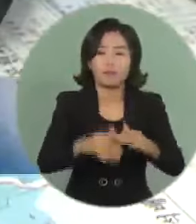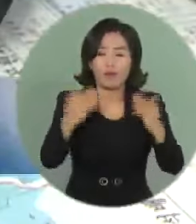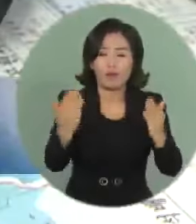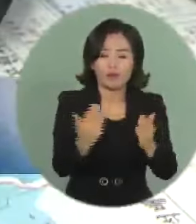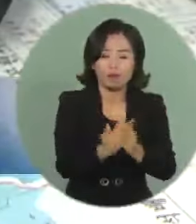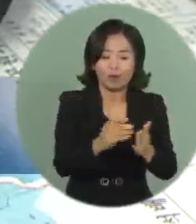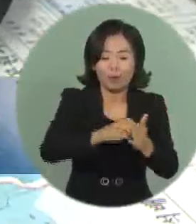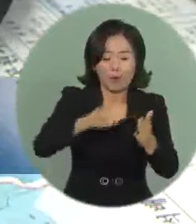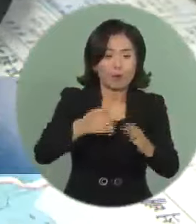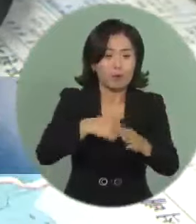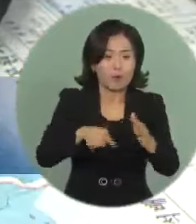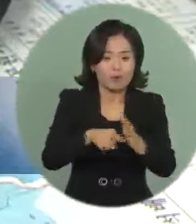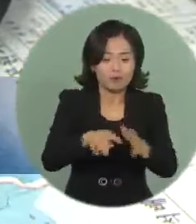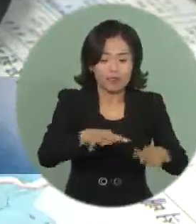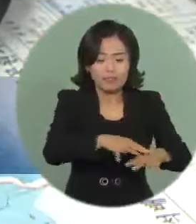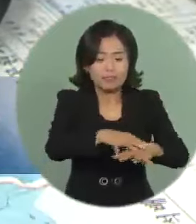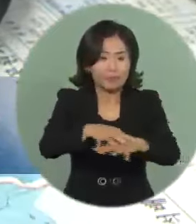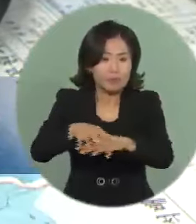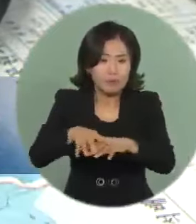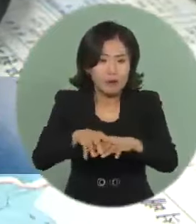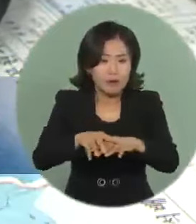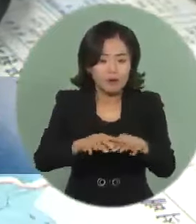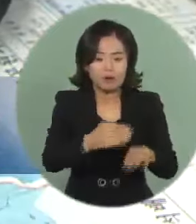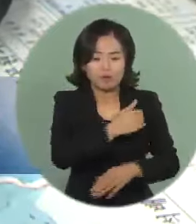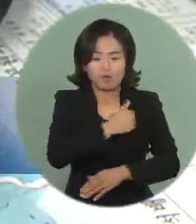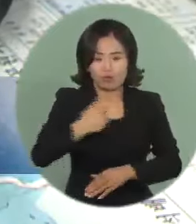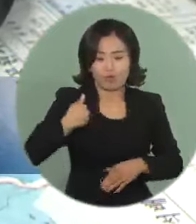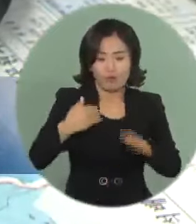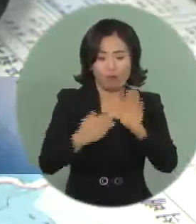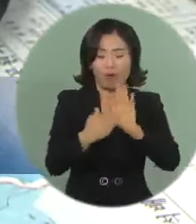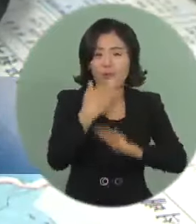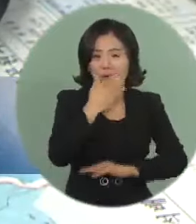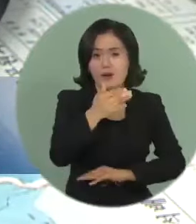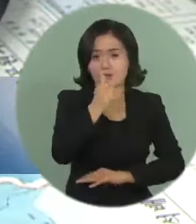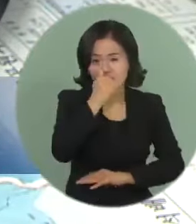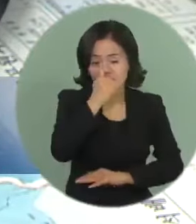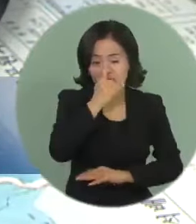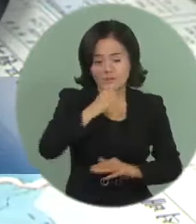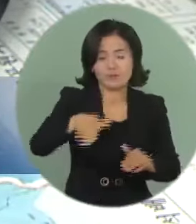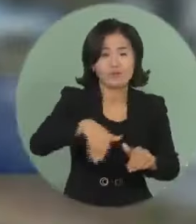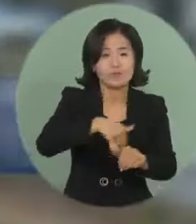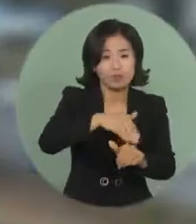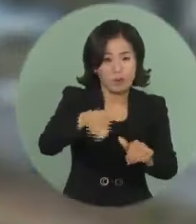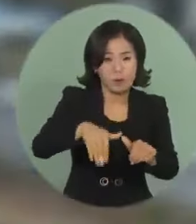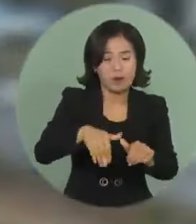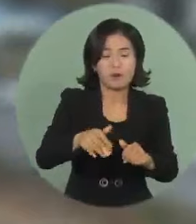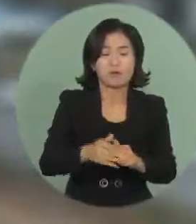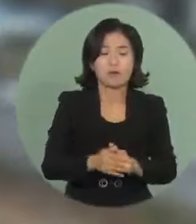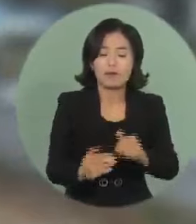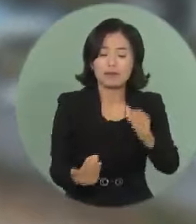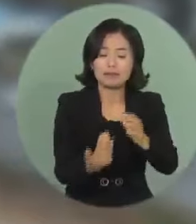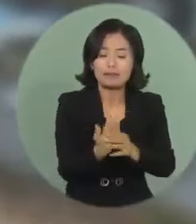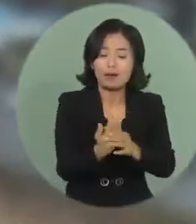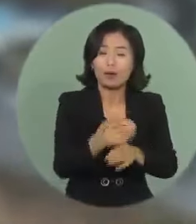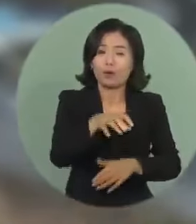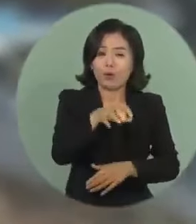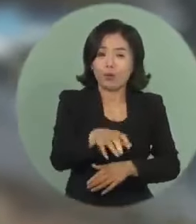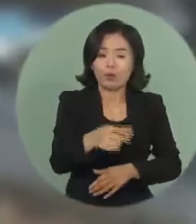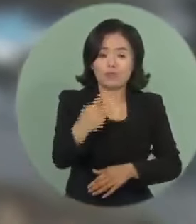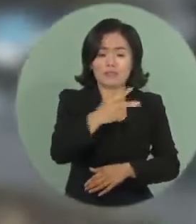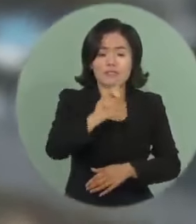제거하기 위해서 감상 그물망으로 이제 충분히 막을 수 있는 상황 그 시공을 한 거고 사고 지점은 지난